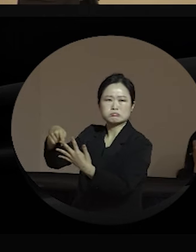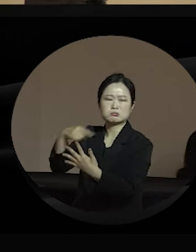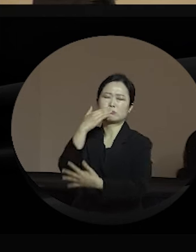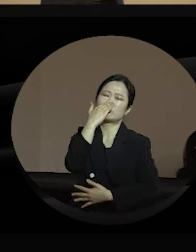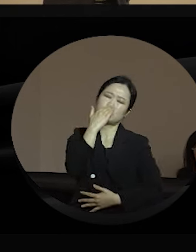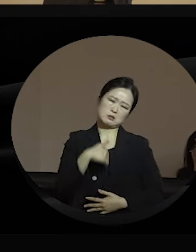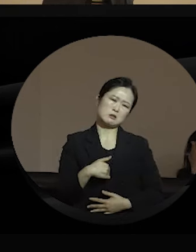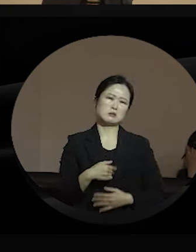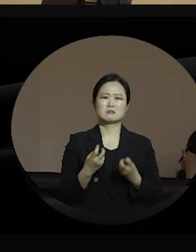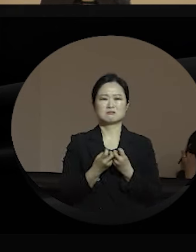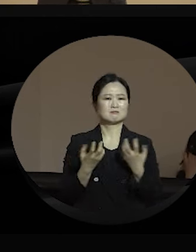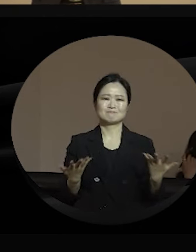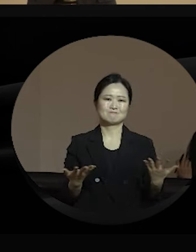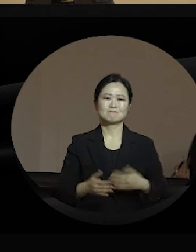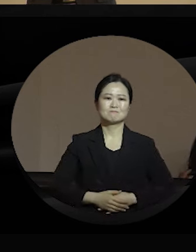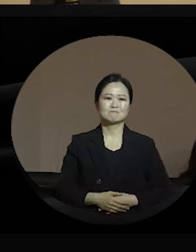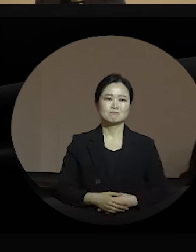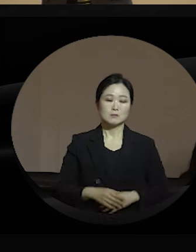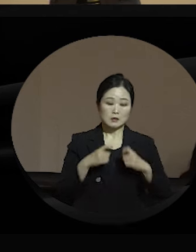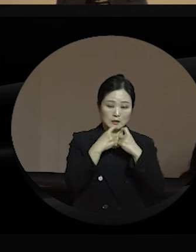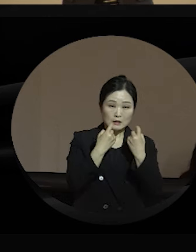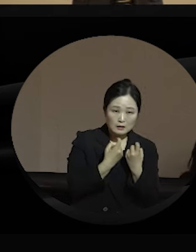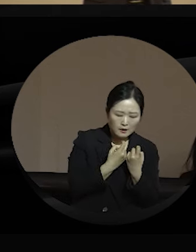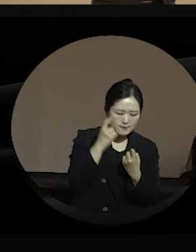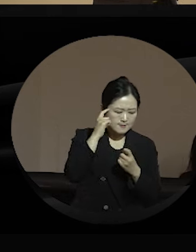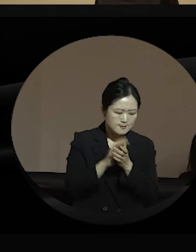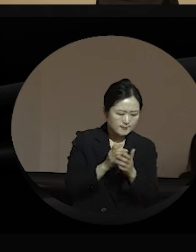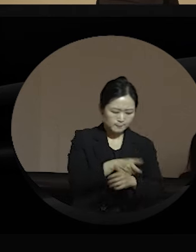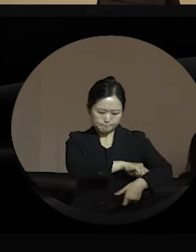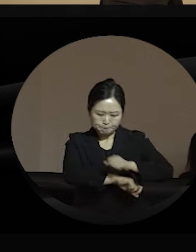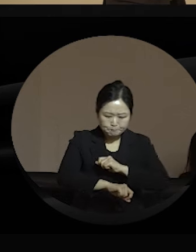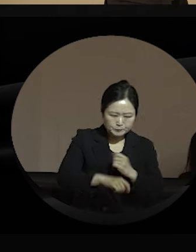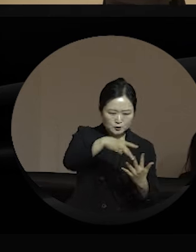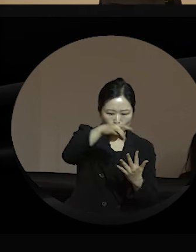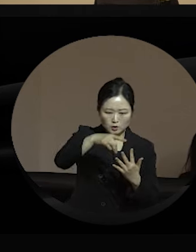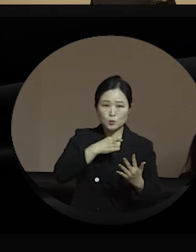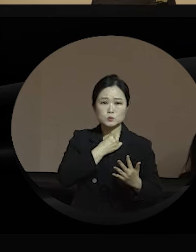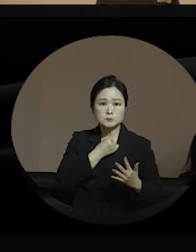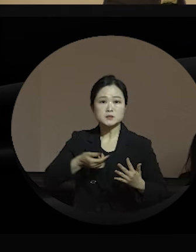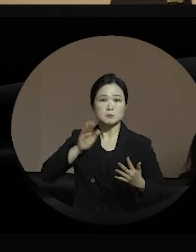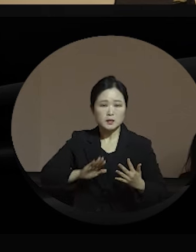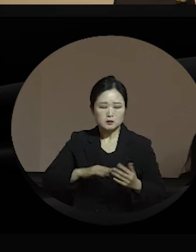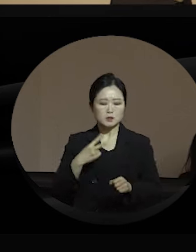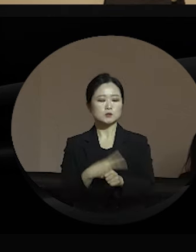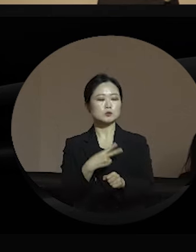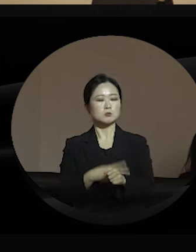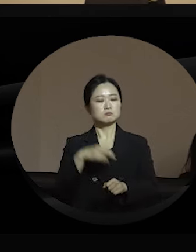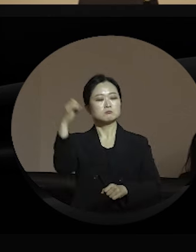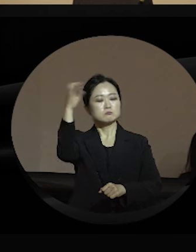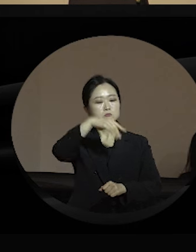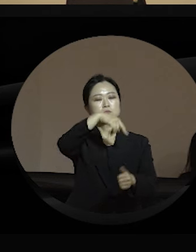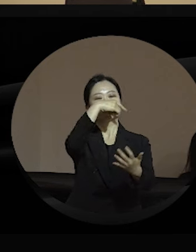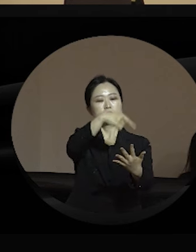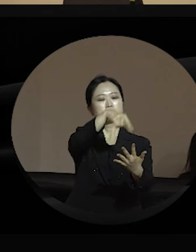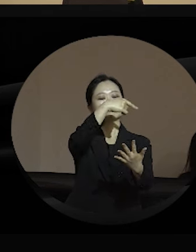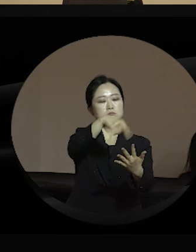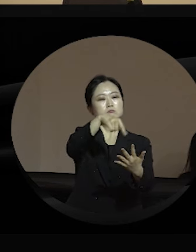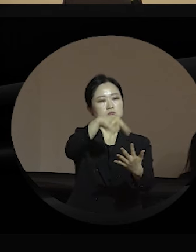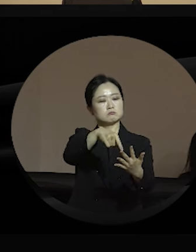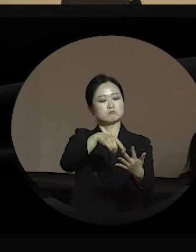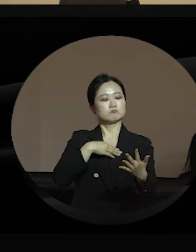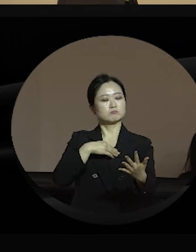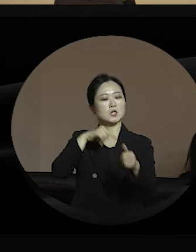초점을 맞추고요. 뇌는 자기가 주도적으로 선택해서 하고 싶어 하는데 여기서 제공해 주는 환경은 선생님이 따르는 대로, 내가 제공해 주는 대로,